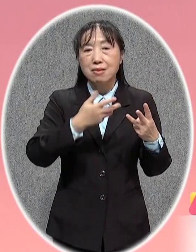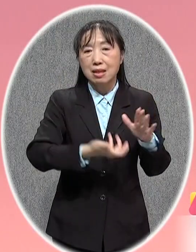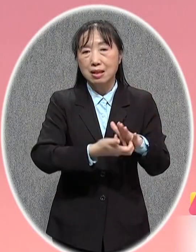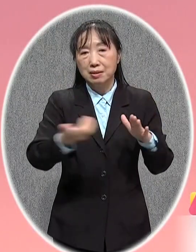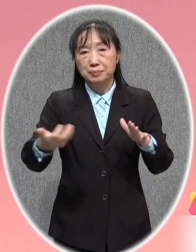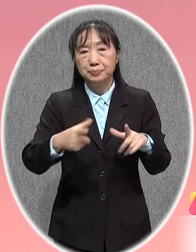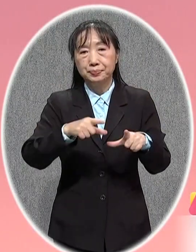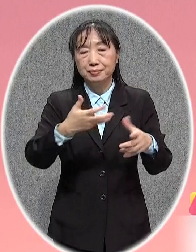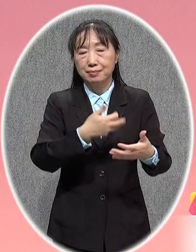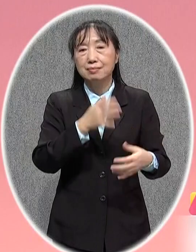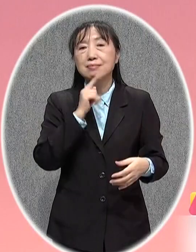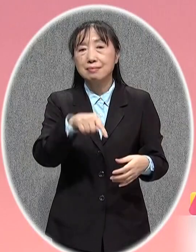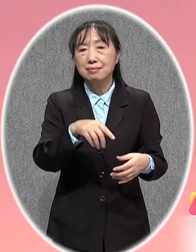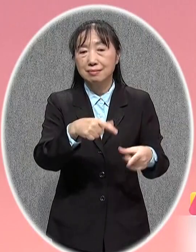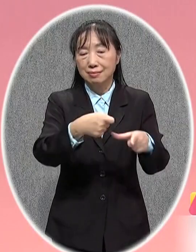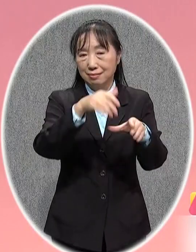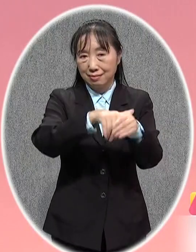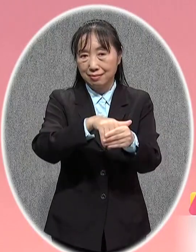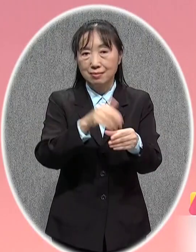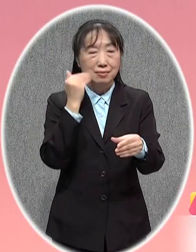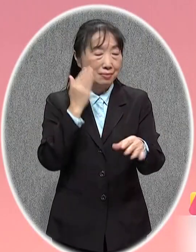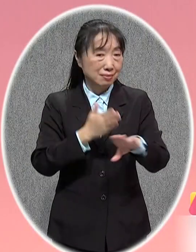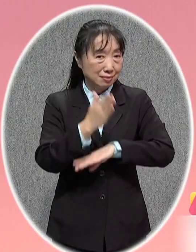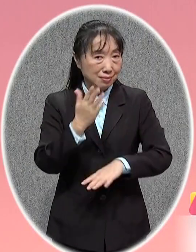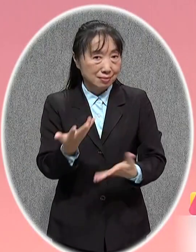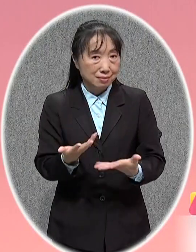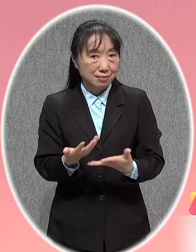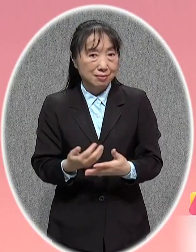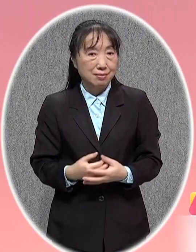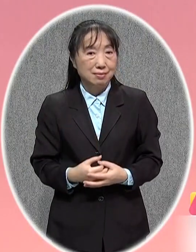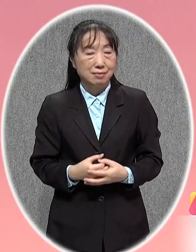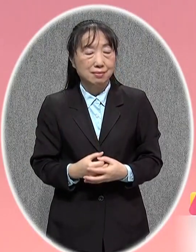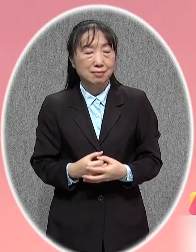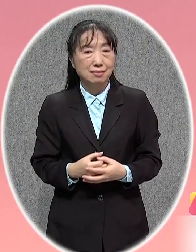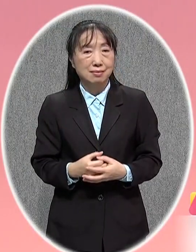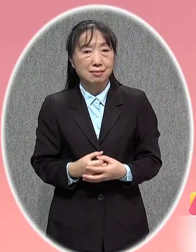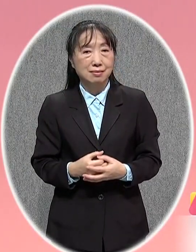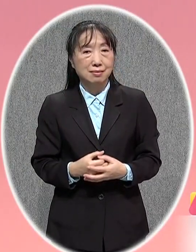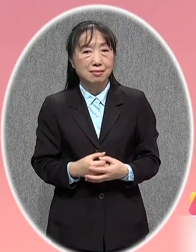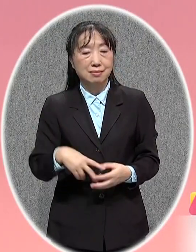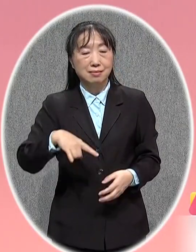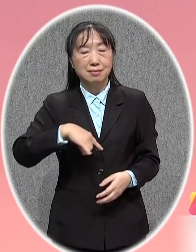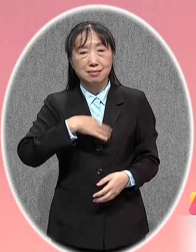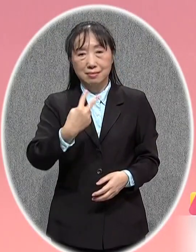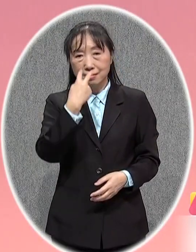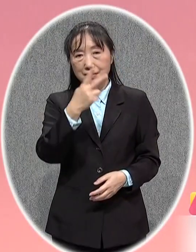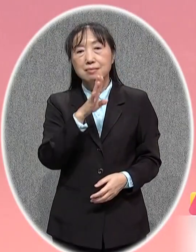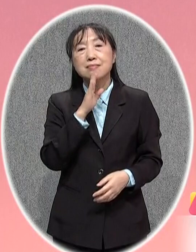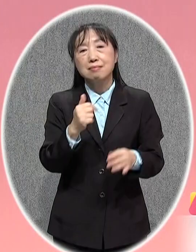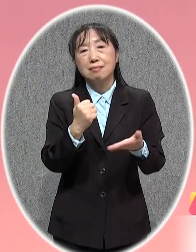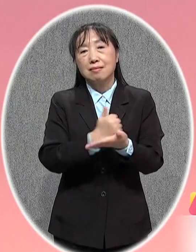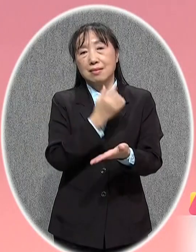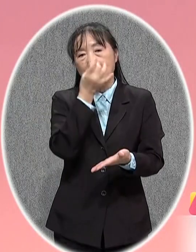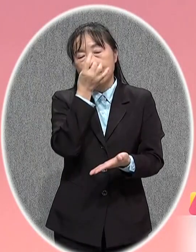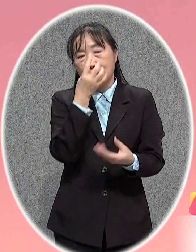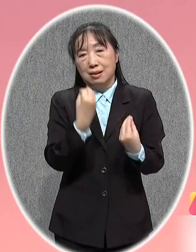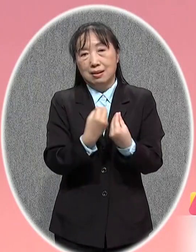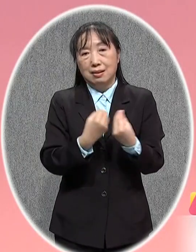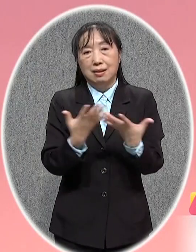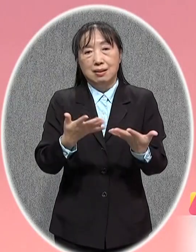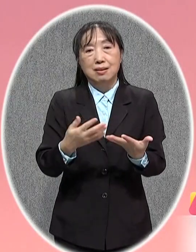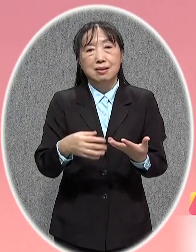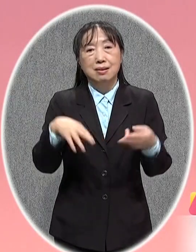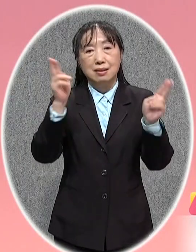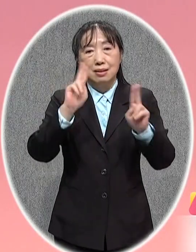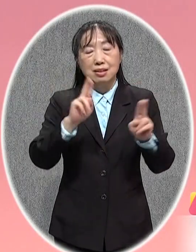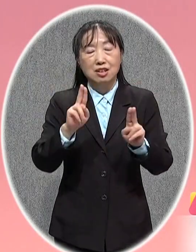桃园大厂这个公投真的通过了，天然气上不来，我们的能源转型